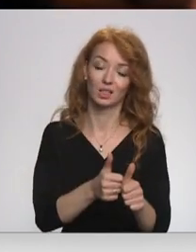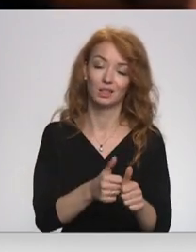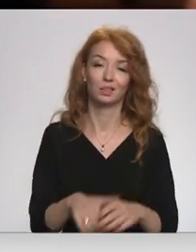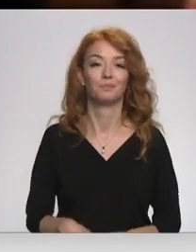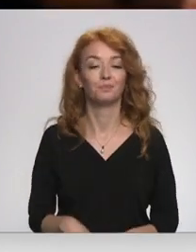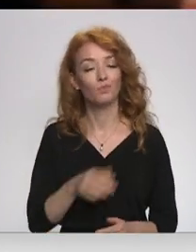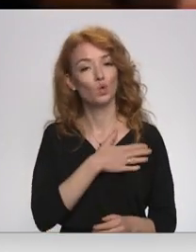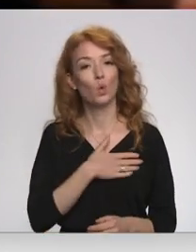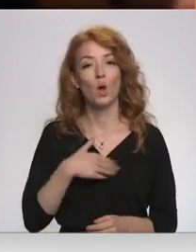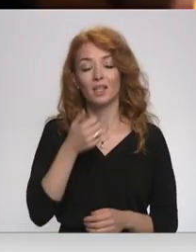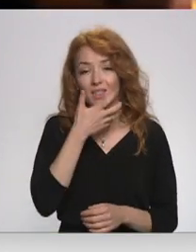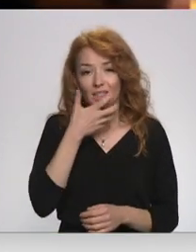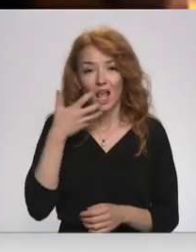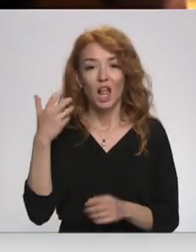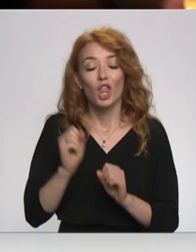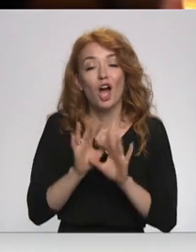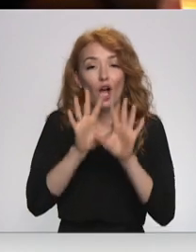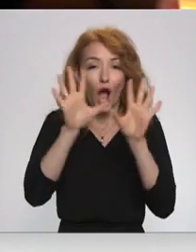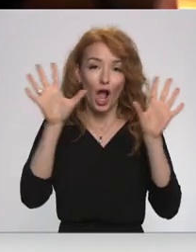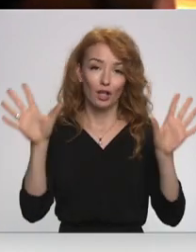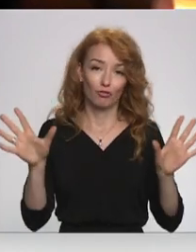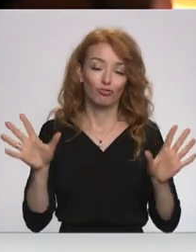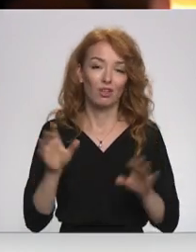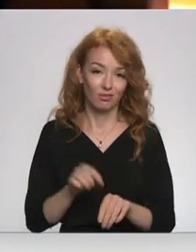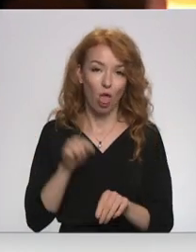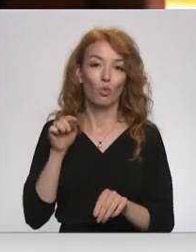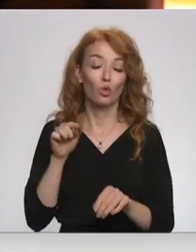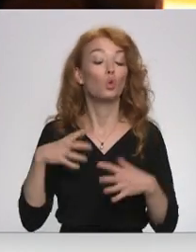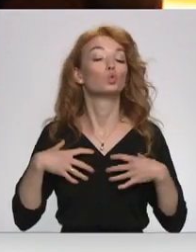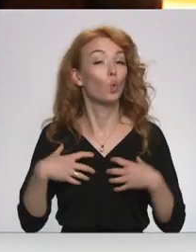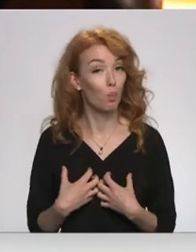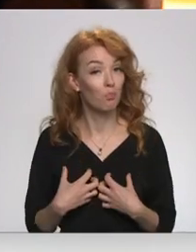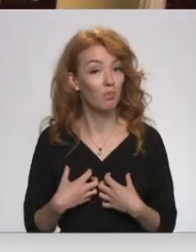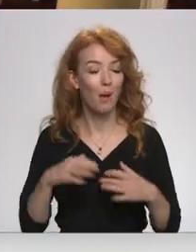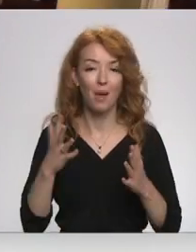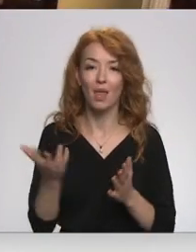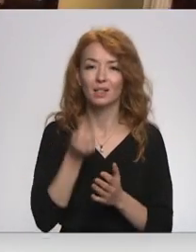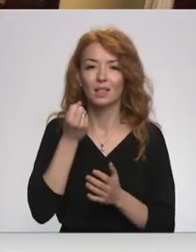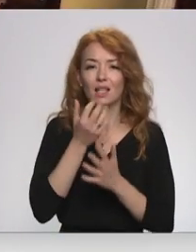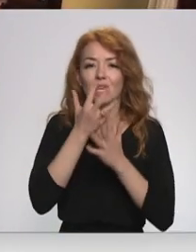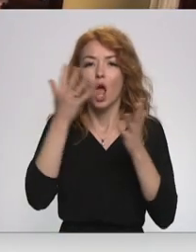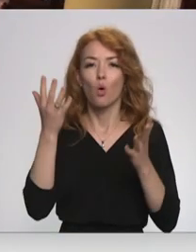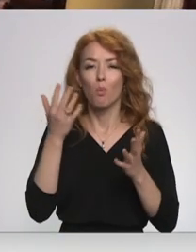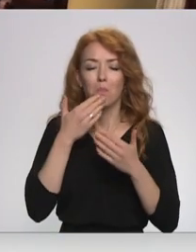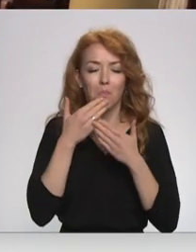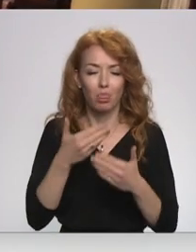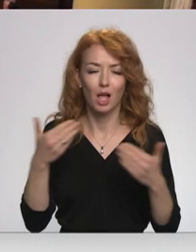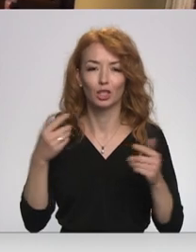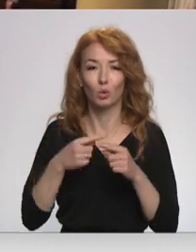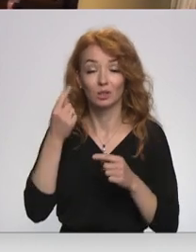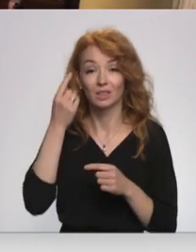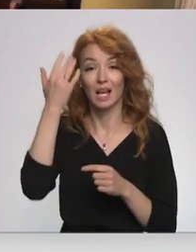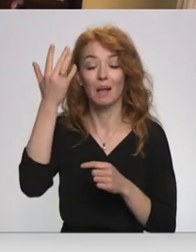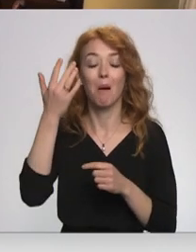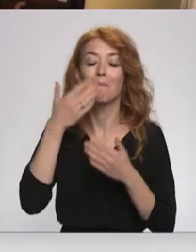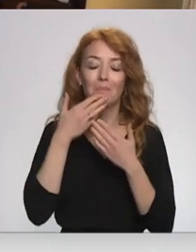Tāda ļoti silta, gaiša gaisotne, skumja, bet ar cerībām un lielu pateicību tam, ko karaliene